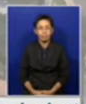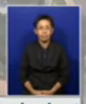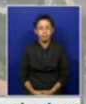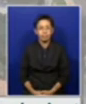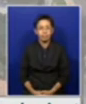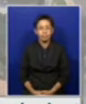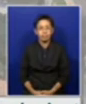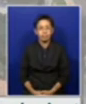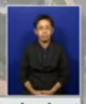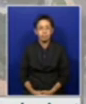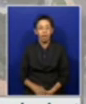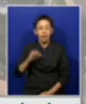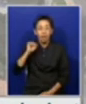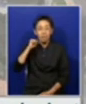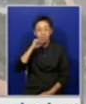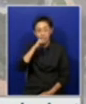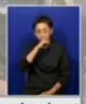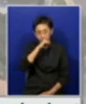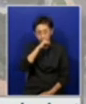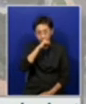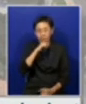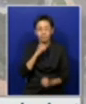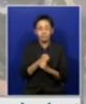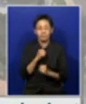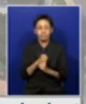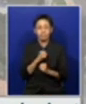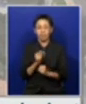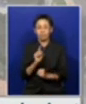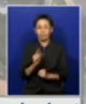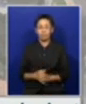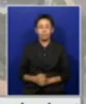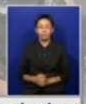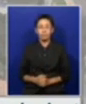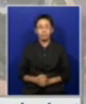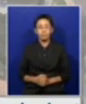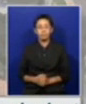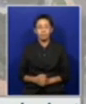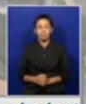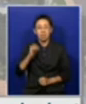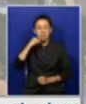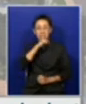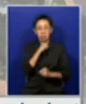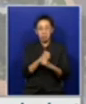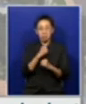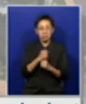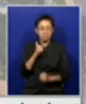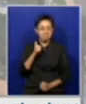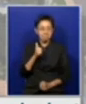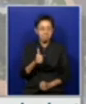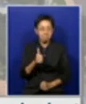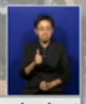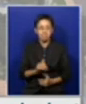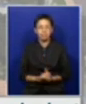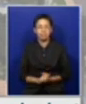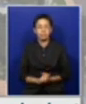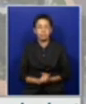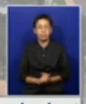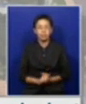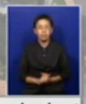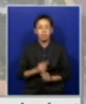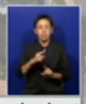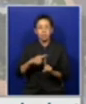ไต้หวันโมเดลเนี่ยนะครับต้องยอมรับนะครับว่าที่เขาประสบความสำเร็จนะครับวันที่